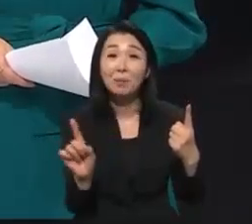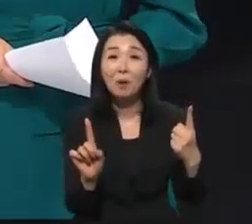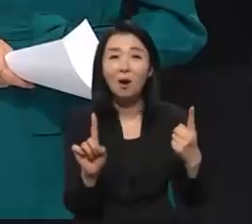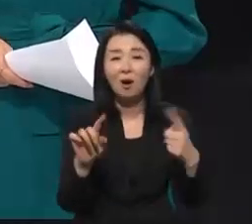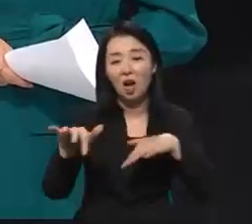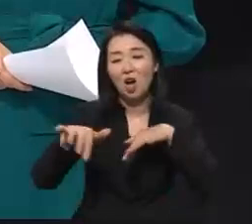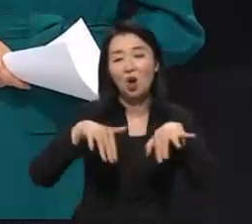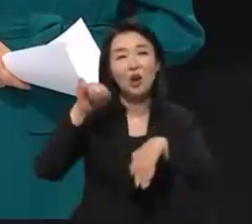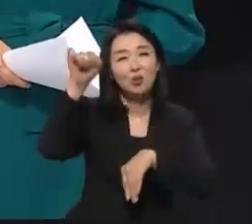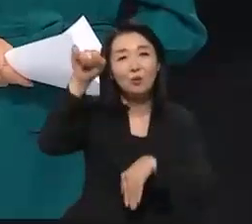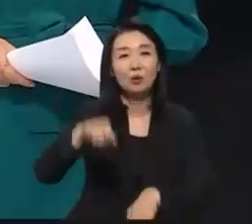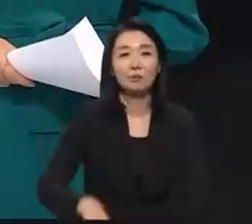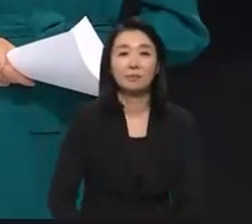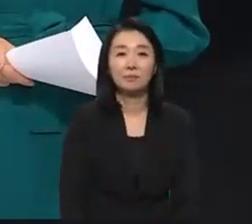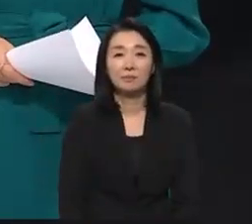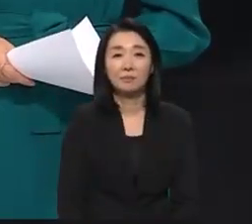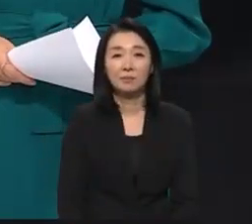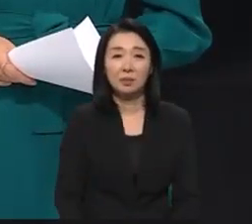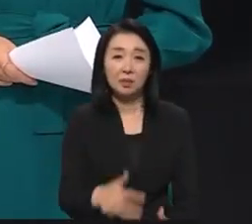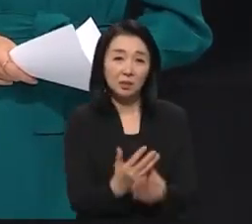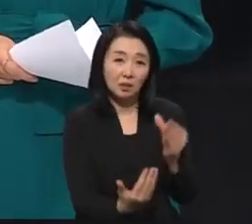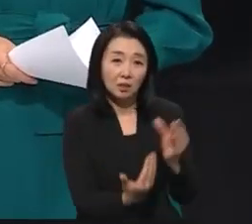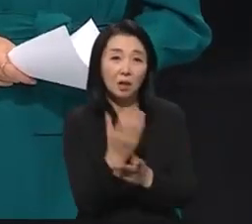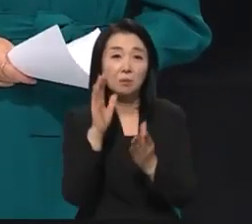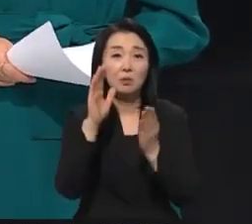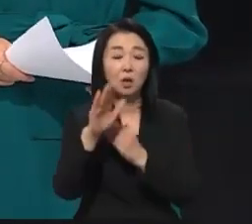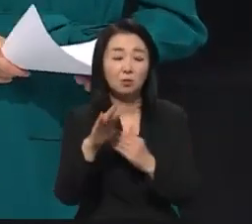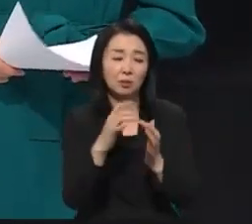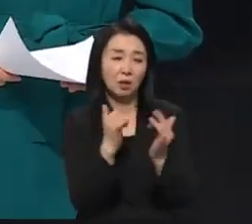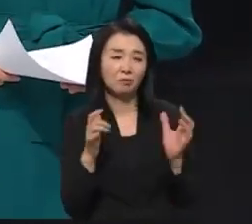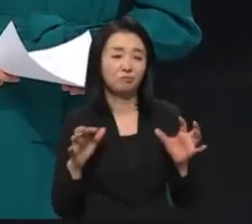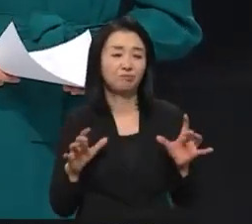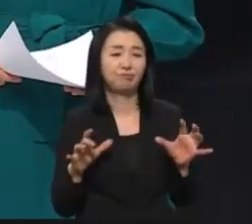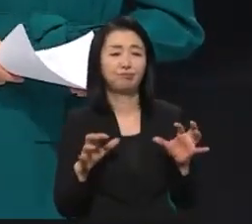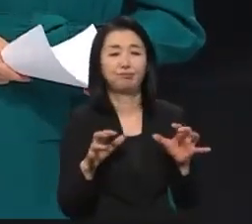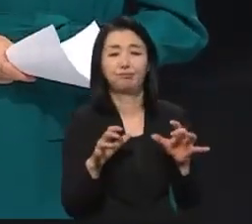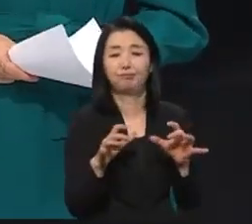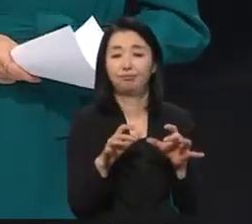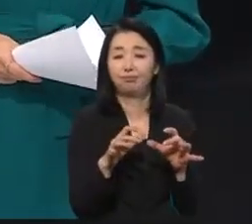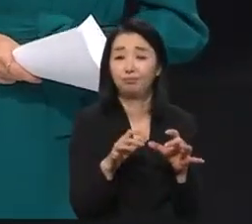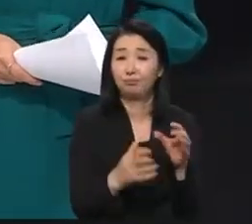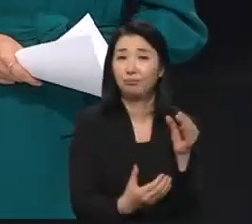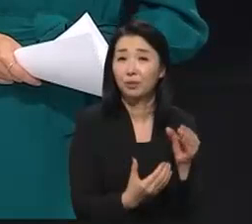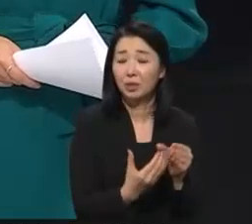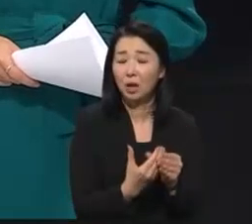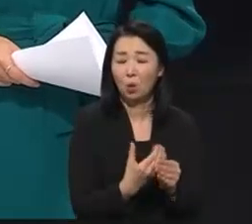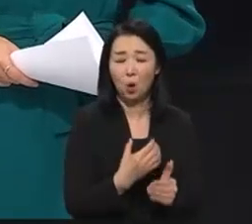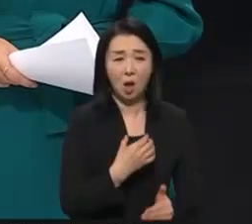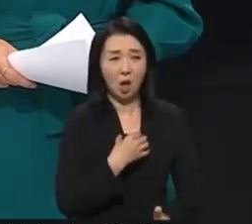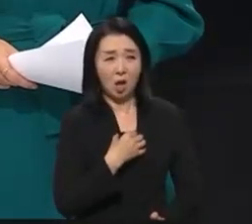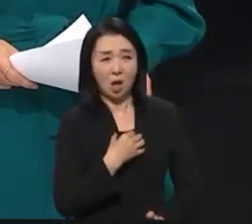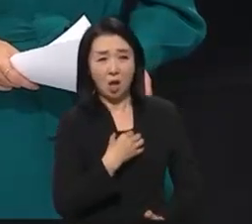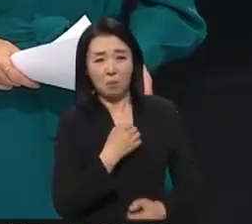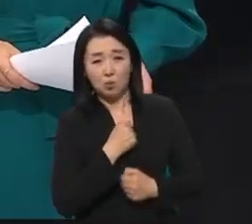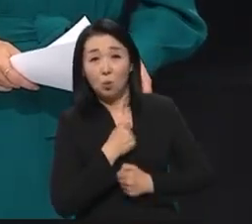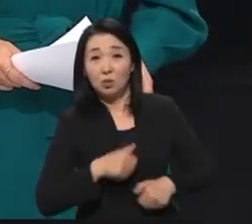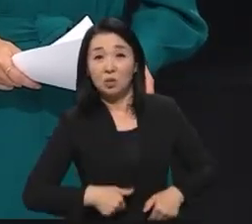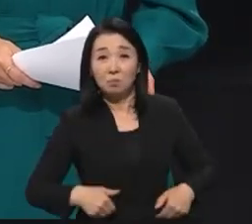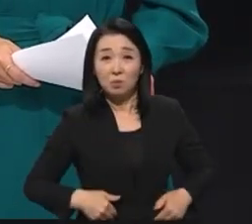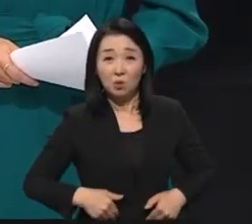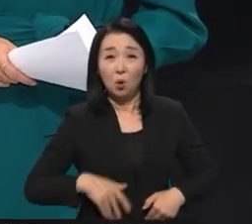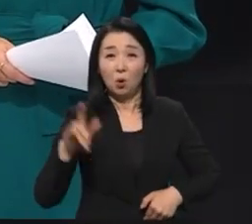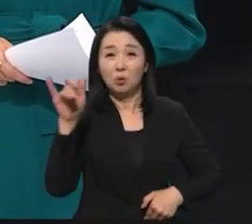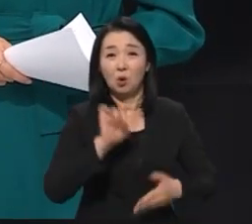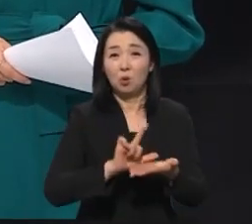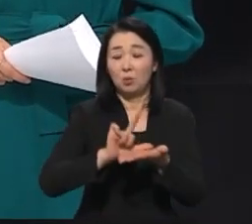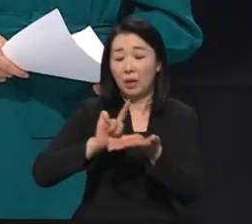거리 응원전인데요 최근 이태원 참사 이후 군중 밀집사고의 경각심이 높아지면서 전국의 지자체가